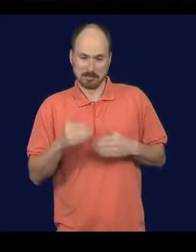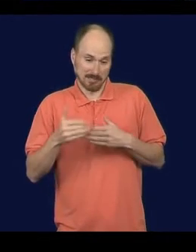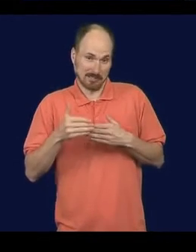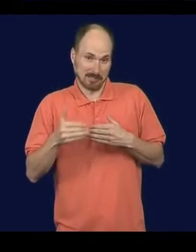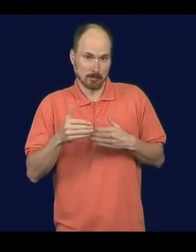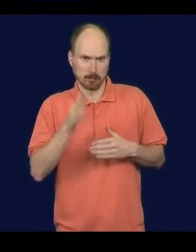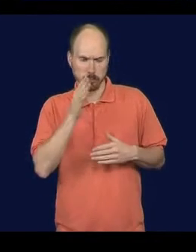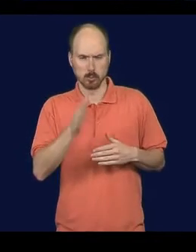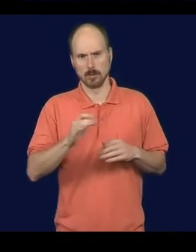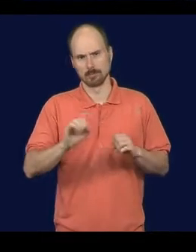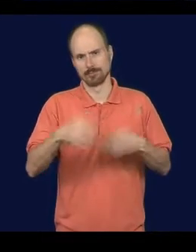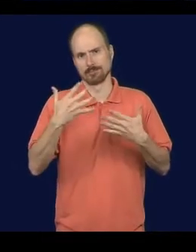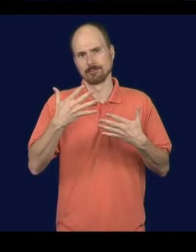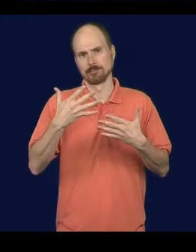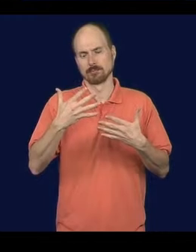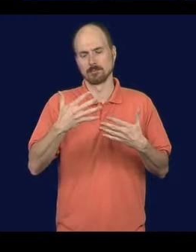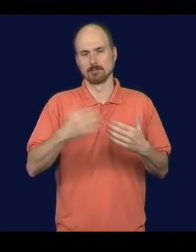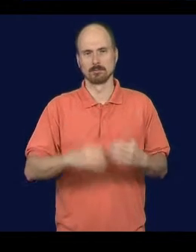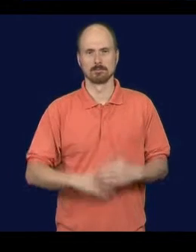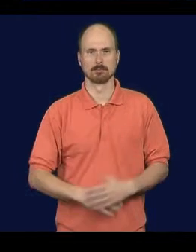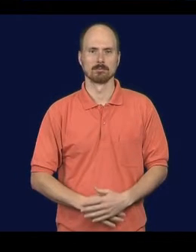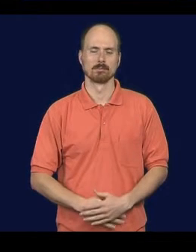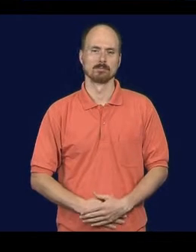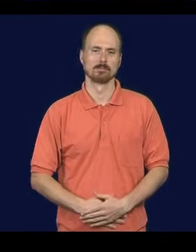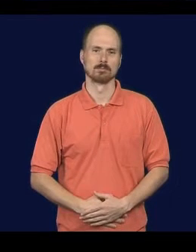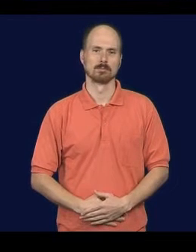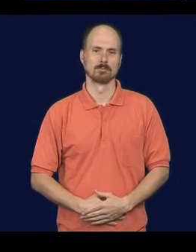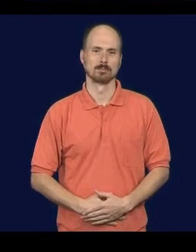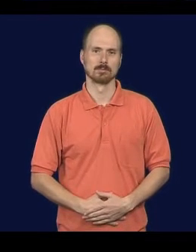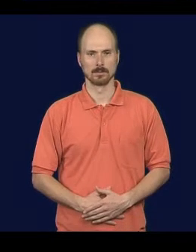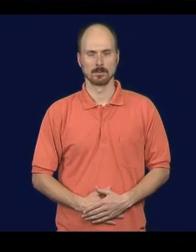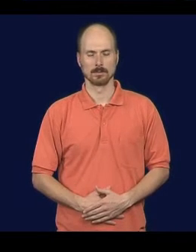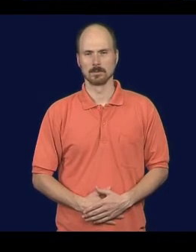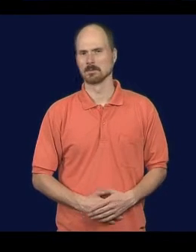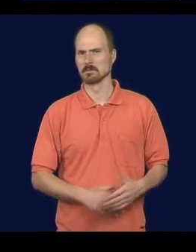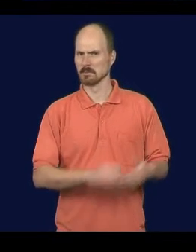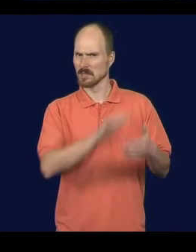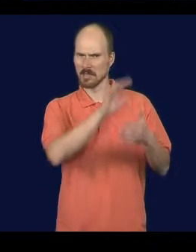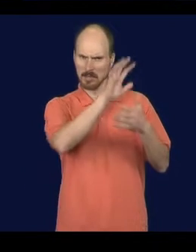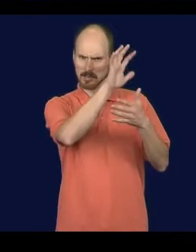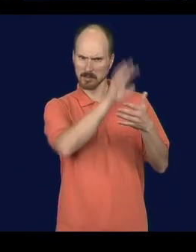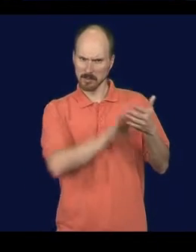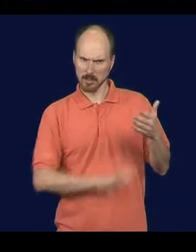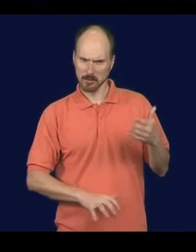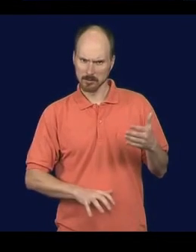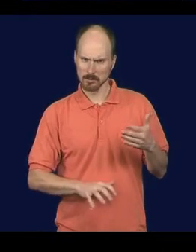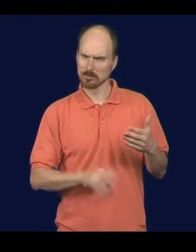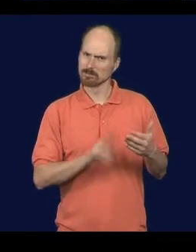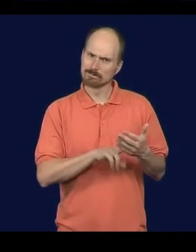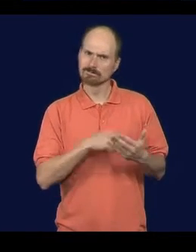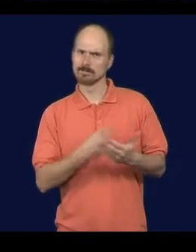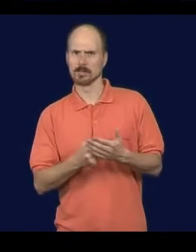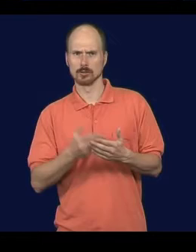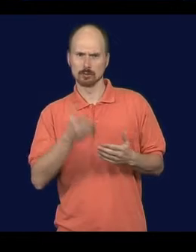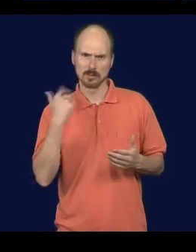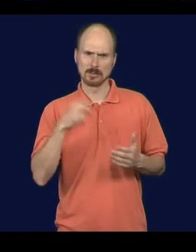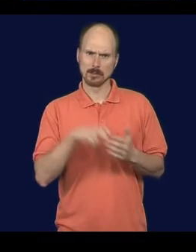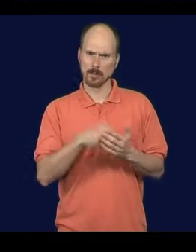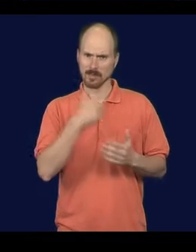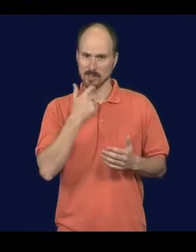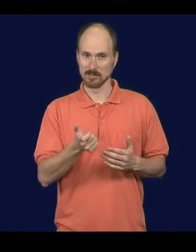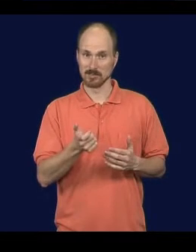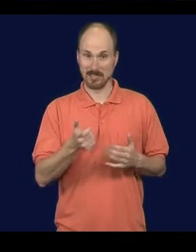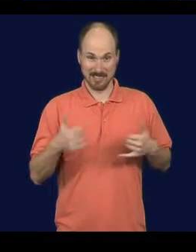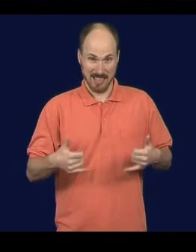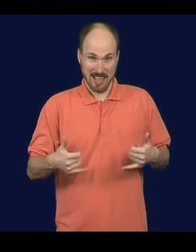Mám takový trochu kontroverzní limitní dotaz, protože mezi námi